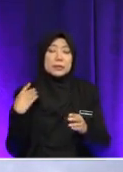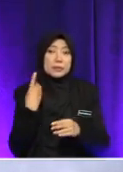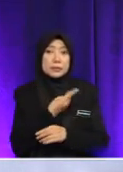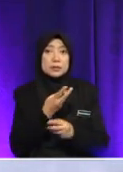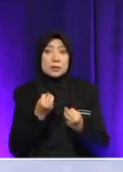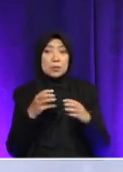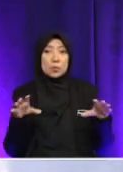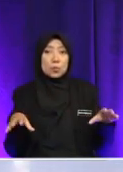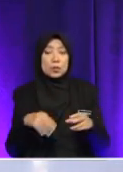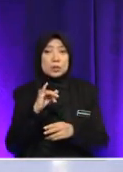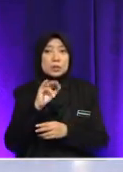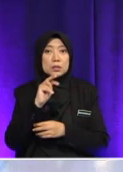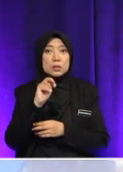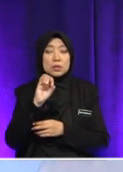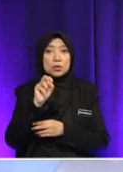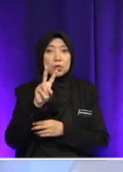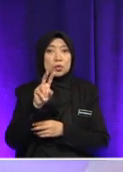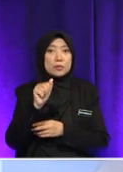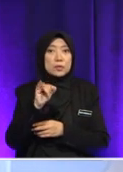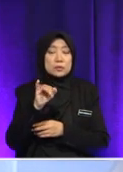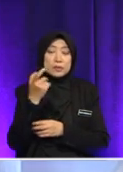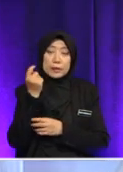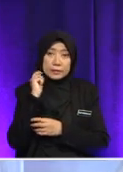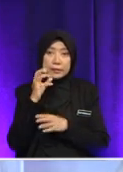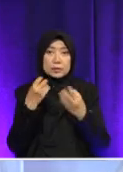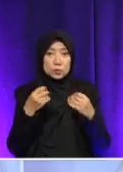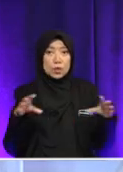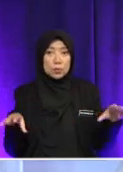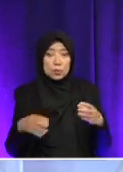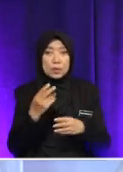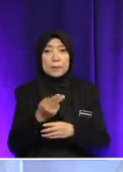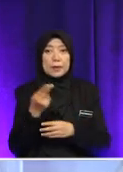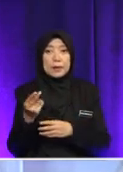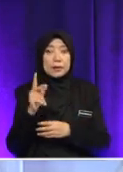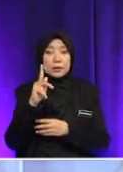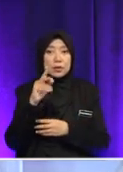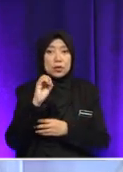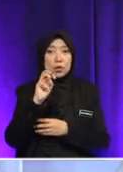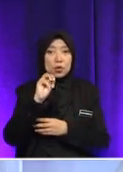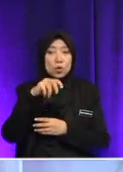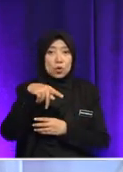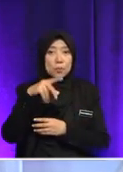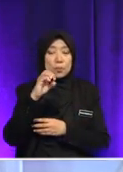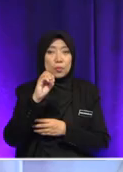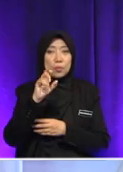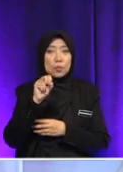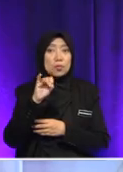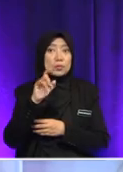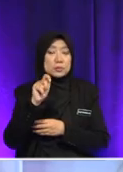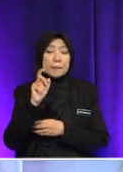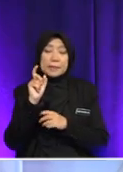tadi kita belajar bahan komposisiri sebelumnya kita buat sebenarnya kita pakai apa ini